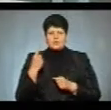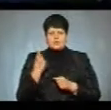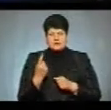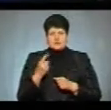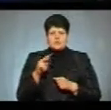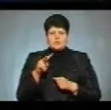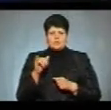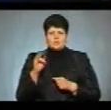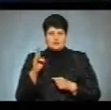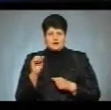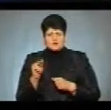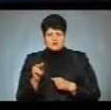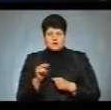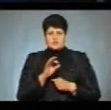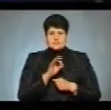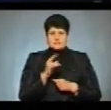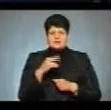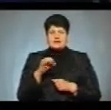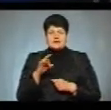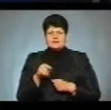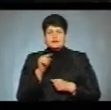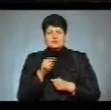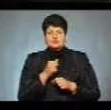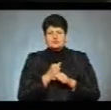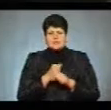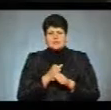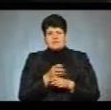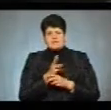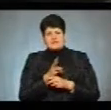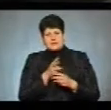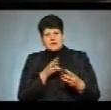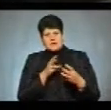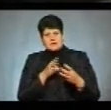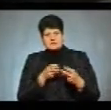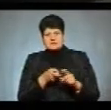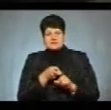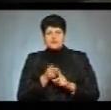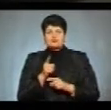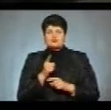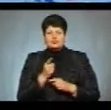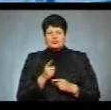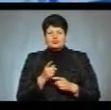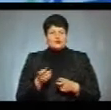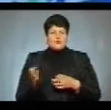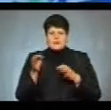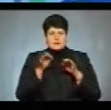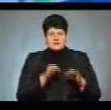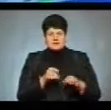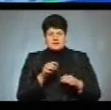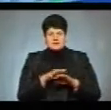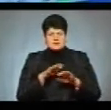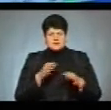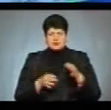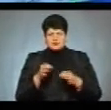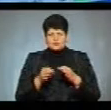Лукач. З Олександром Дегтярем на його клопотання встановили відеозв'язок. Про те, чому підозрюваного не привезли до зали суду,